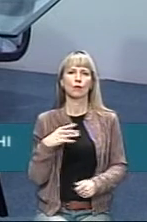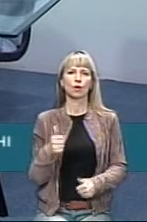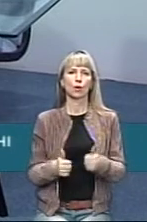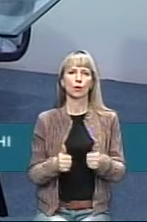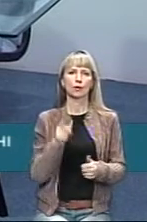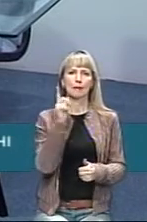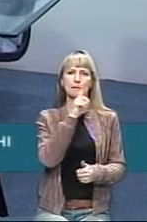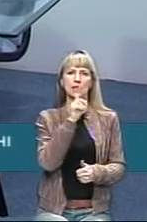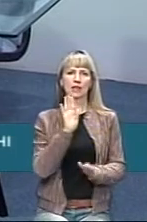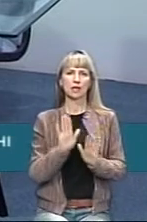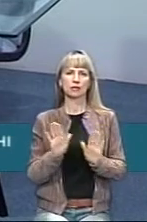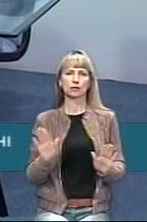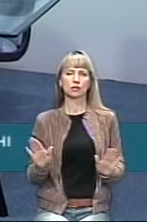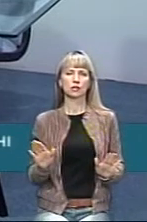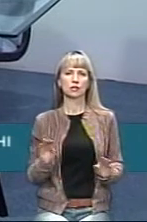конкурс міні-експозицій.